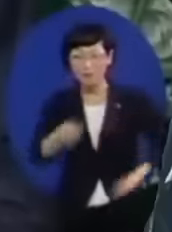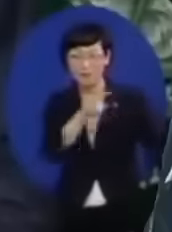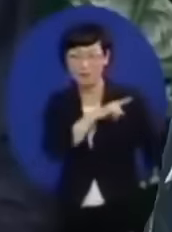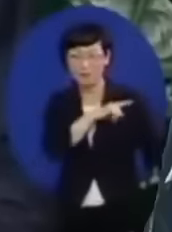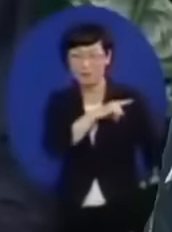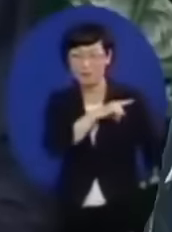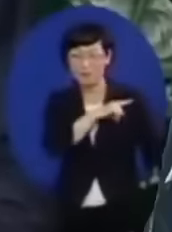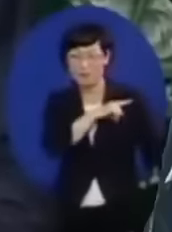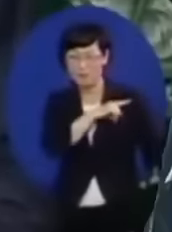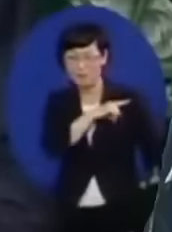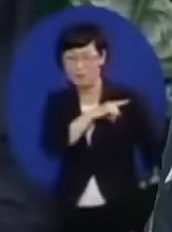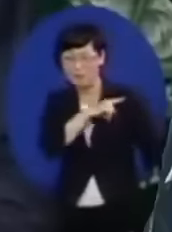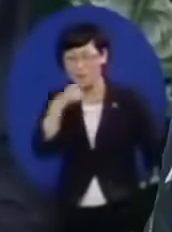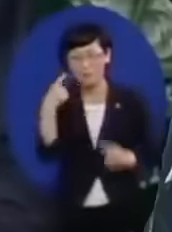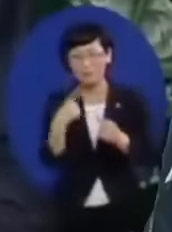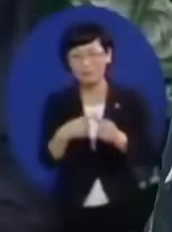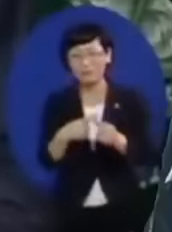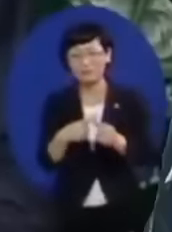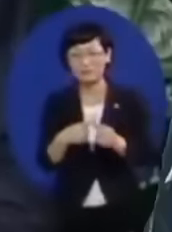가장